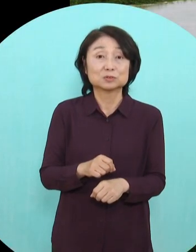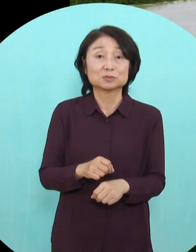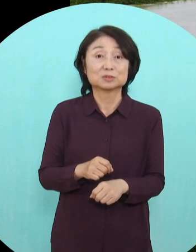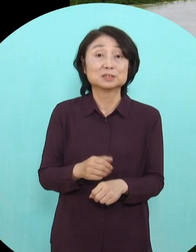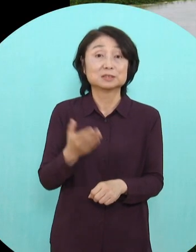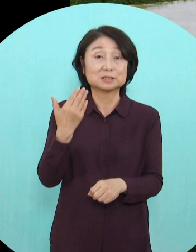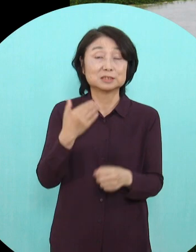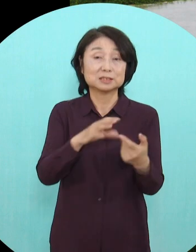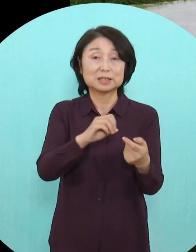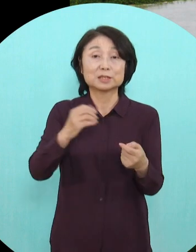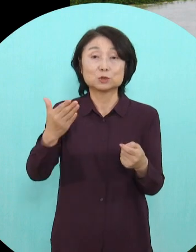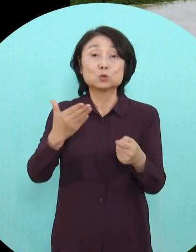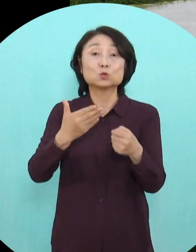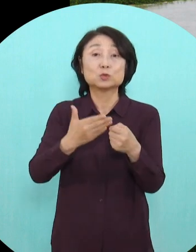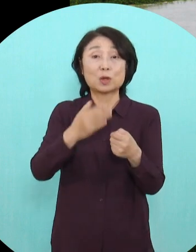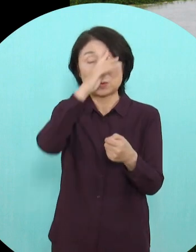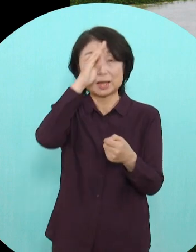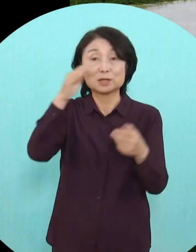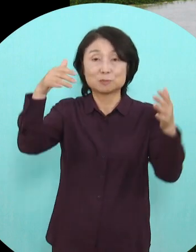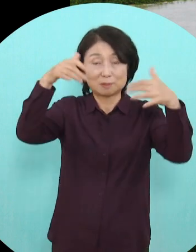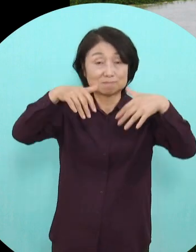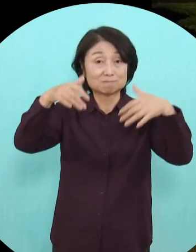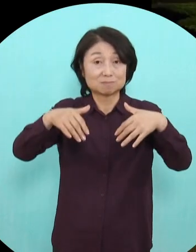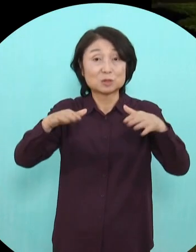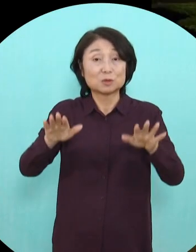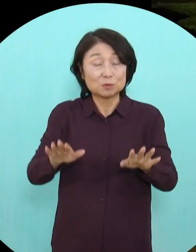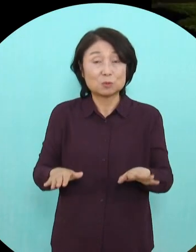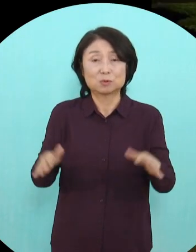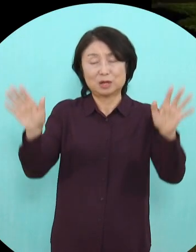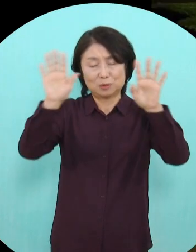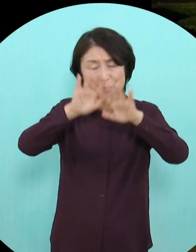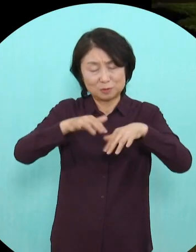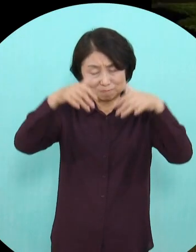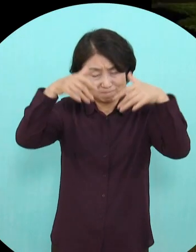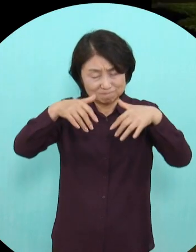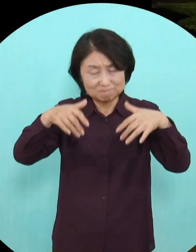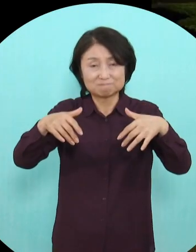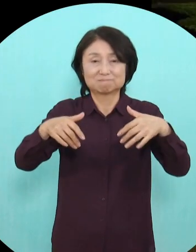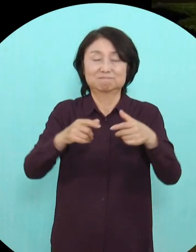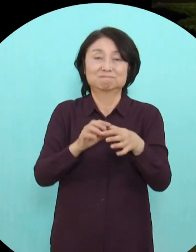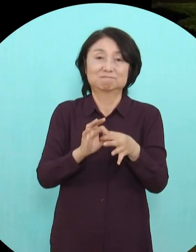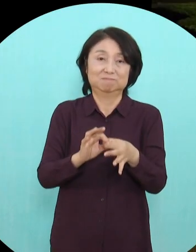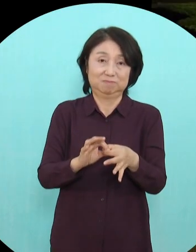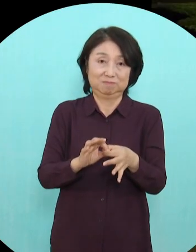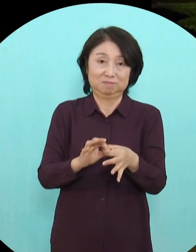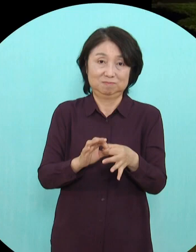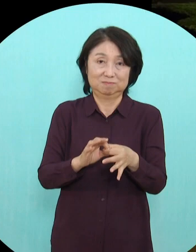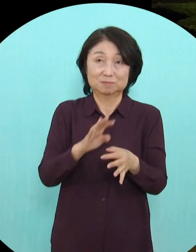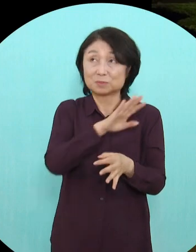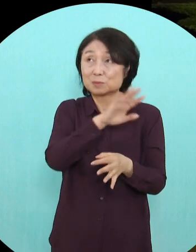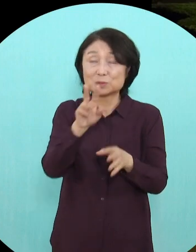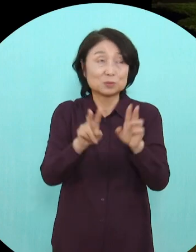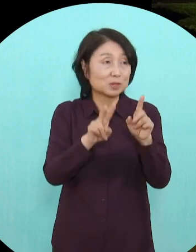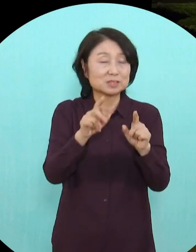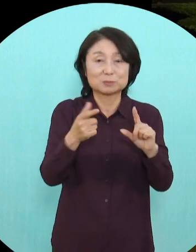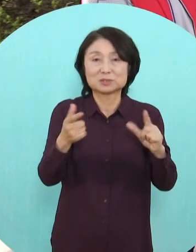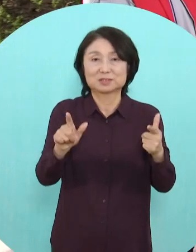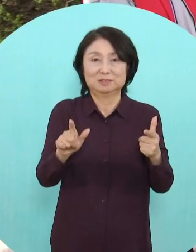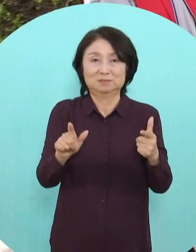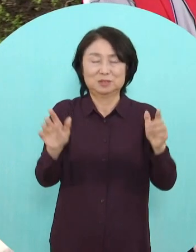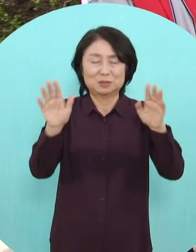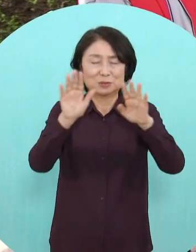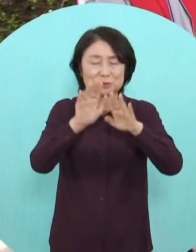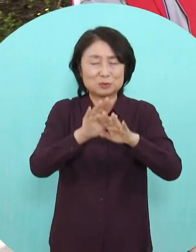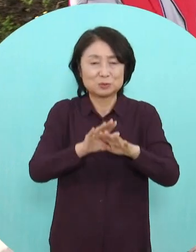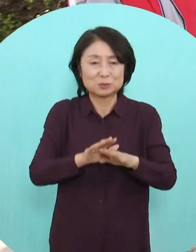あの2009年は大雨が昼間でしたけれども、まあ、今回は夜中だったということで、 まあ、見る景色が全然違いますし、